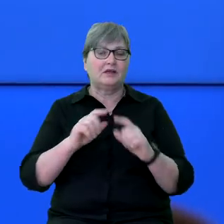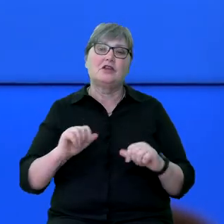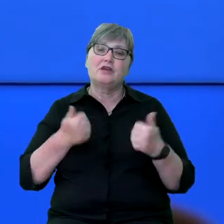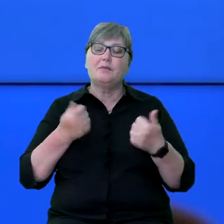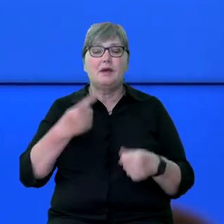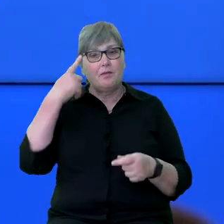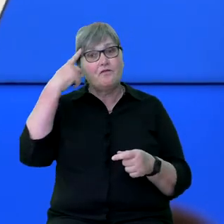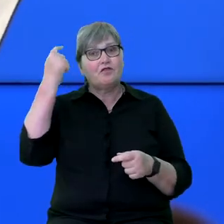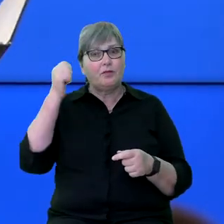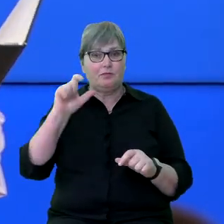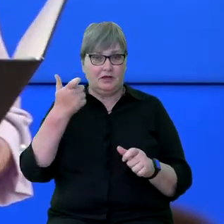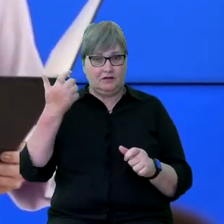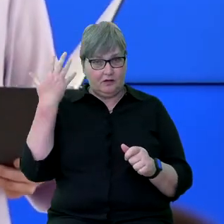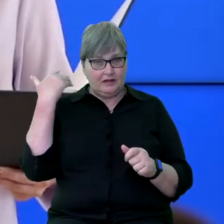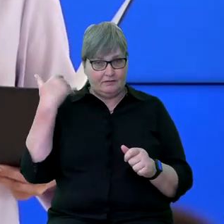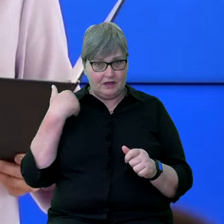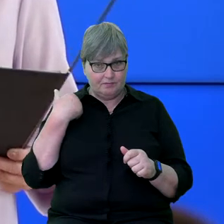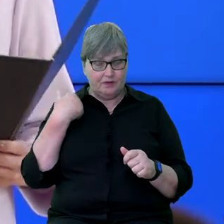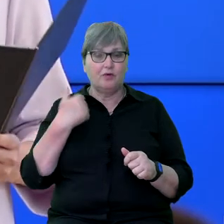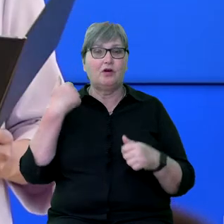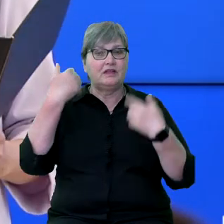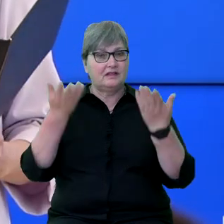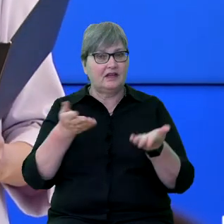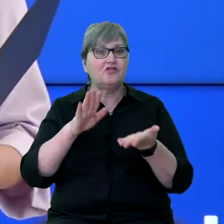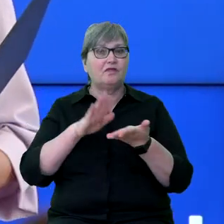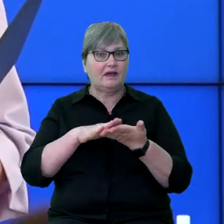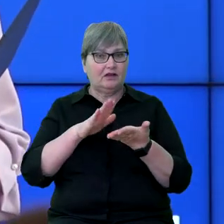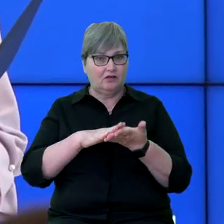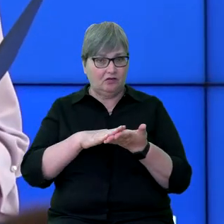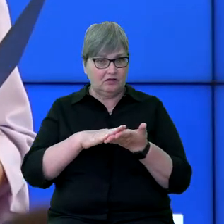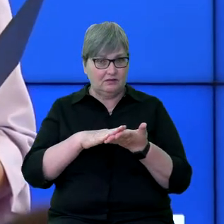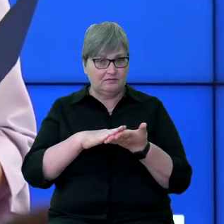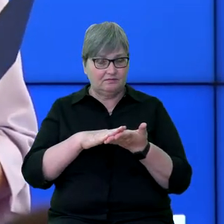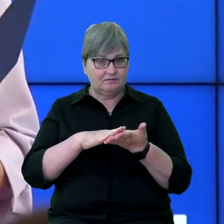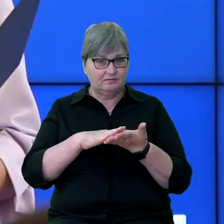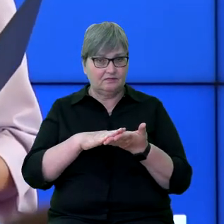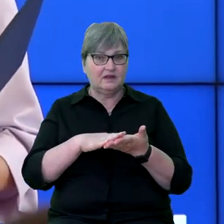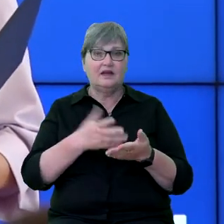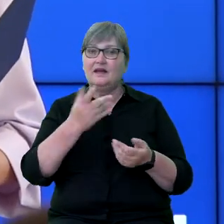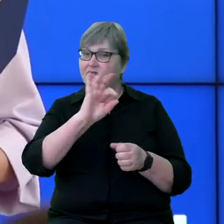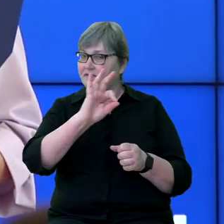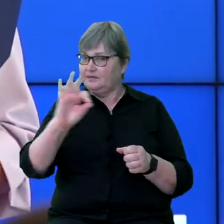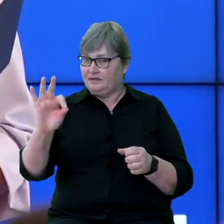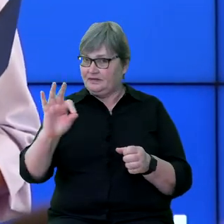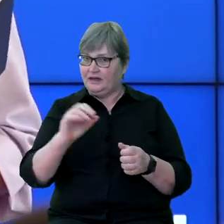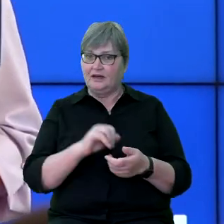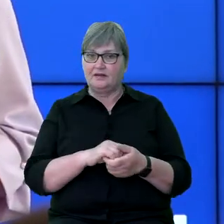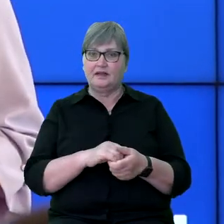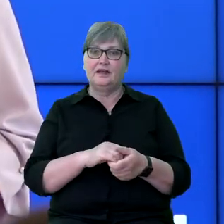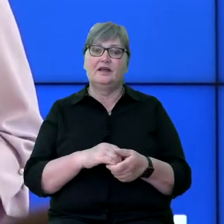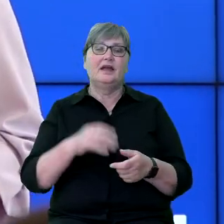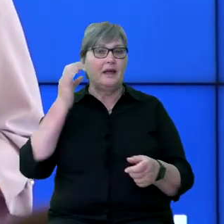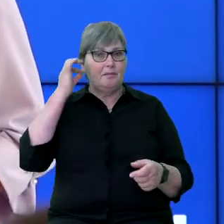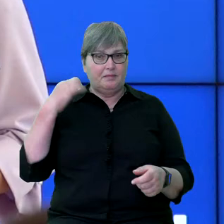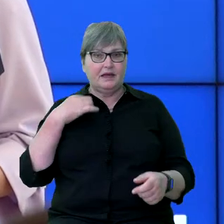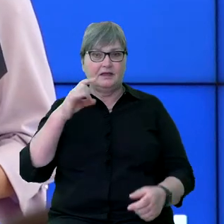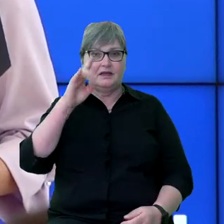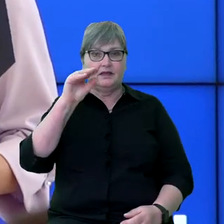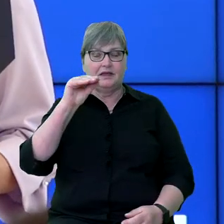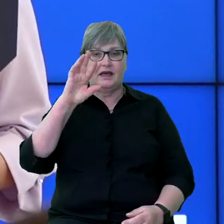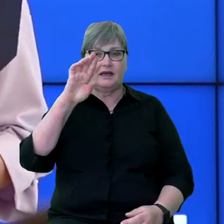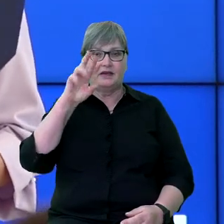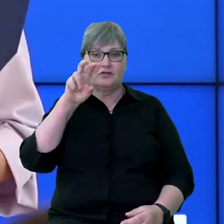powspominać, no i uhonorować Państwa w sposób bardzo szczególny. Marta Kielczyk, witam